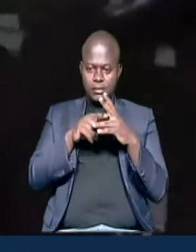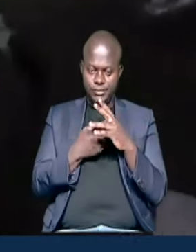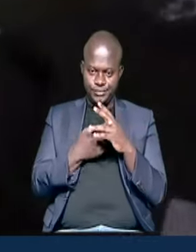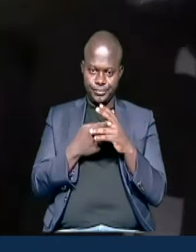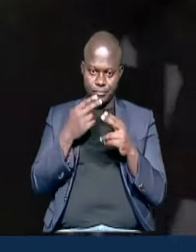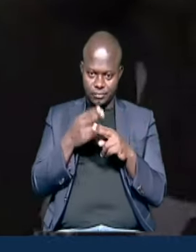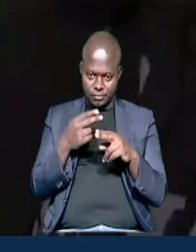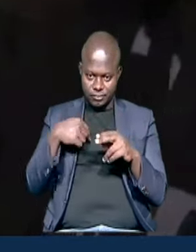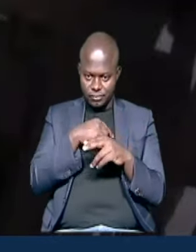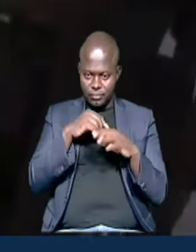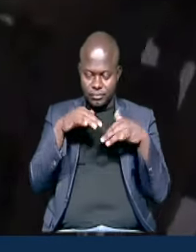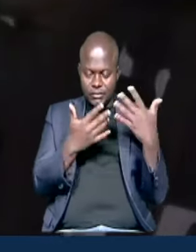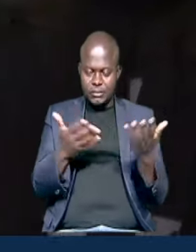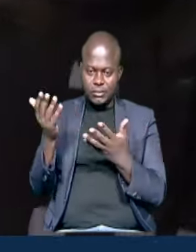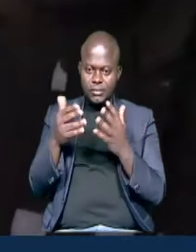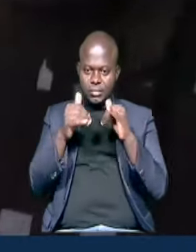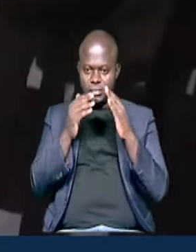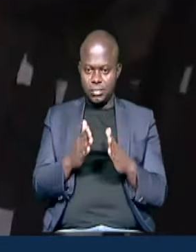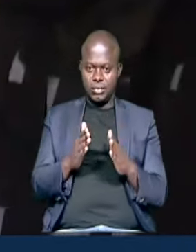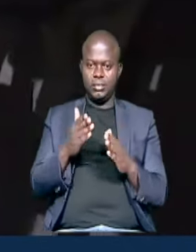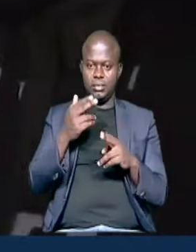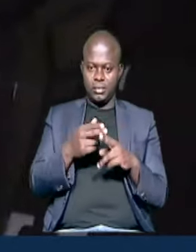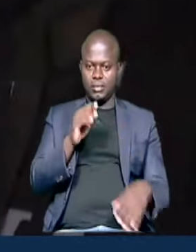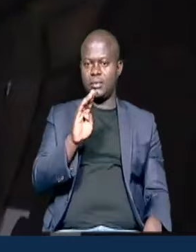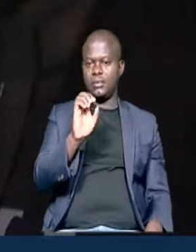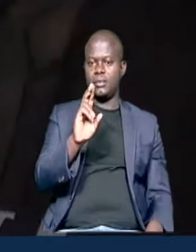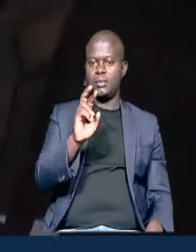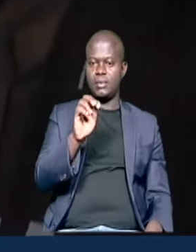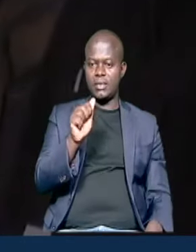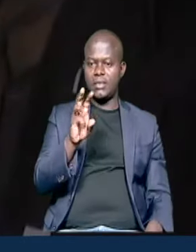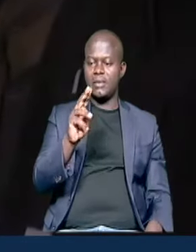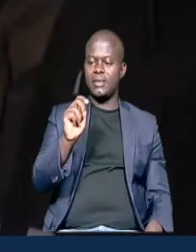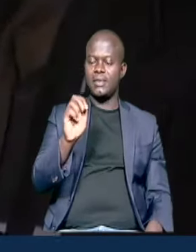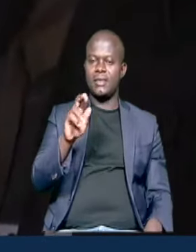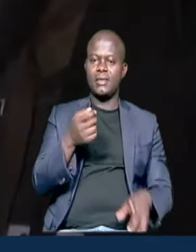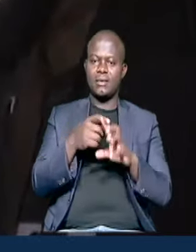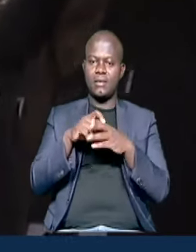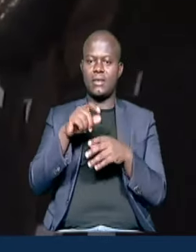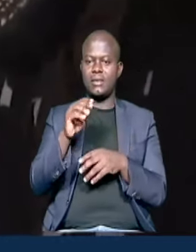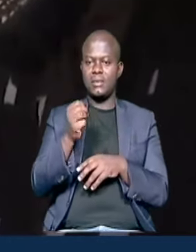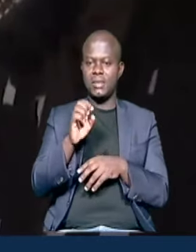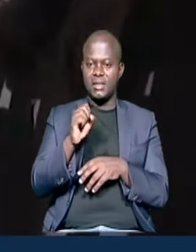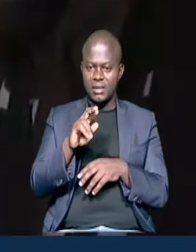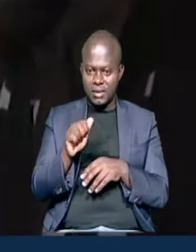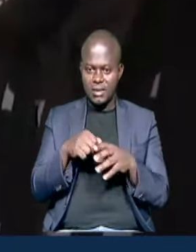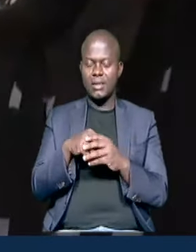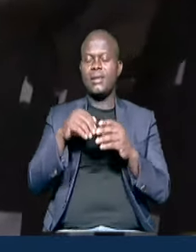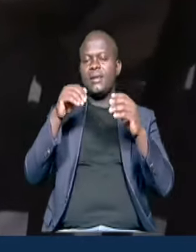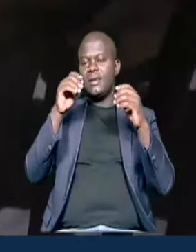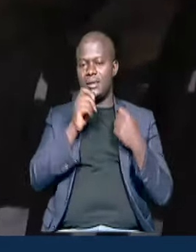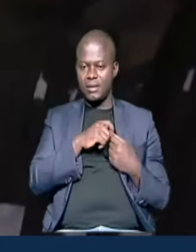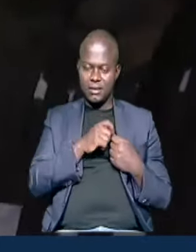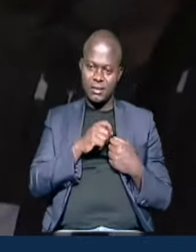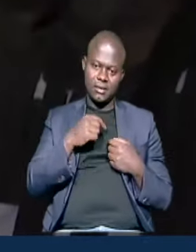yawe unatubwire nuko wakiriye uyu mukino muvandimwe banyita bucura winare guturuka kimisagara ndababaye kira gitego cya kabiri